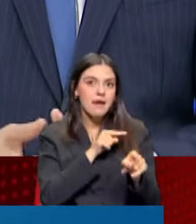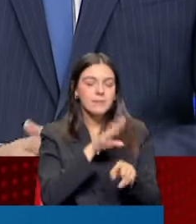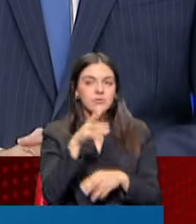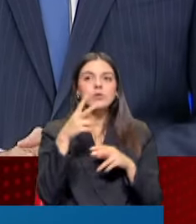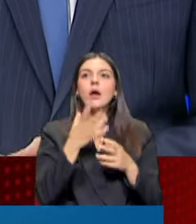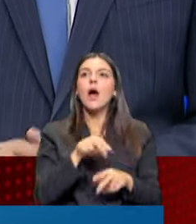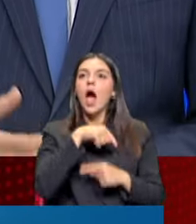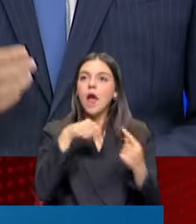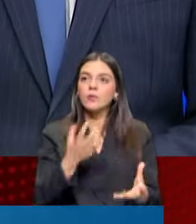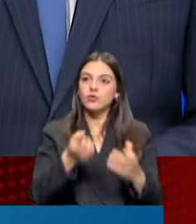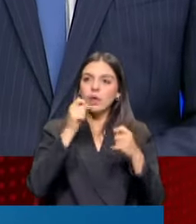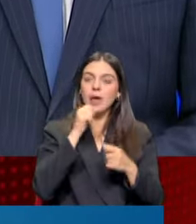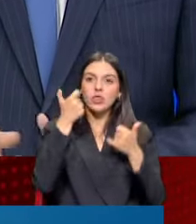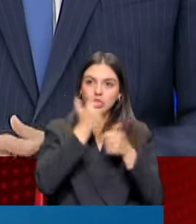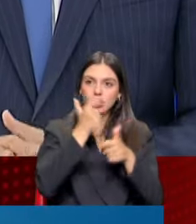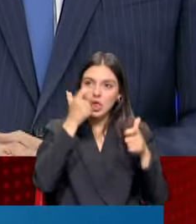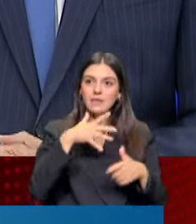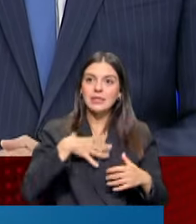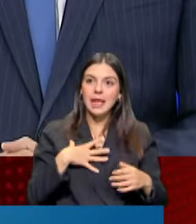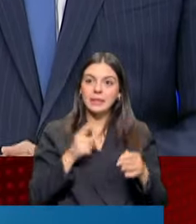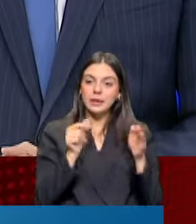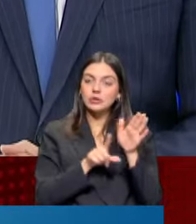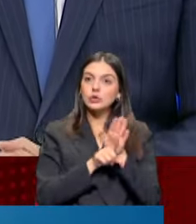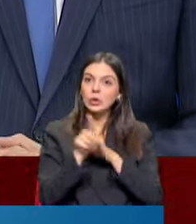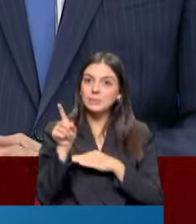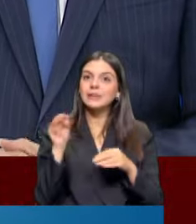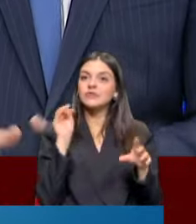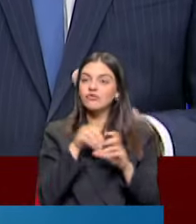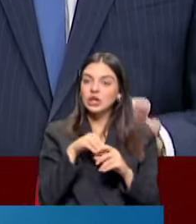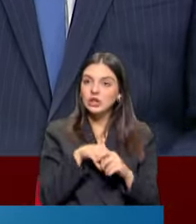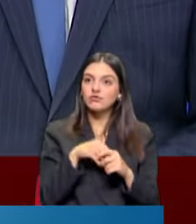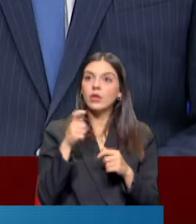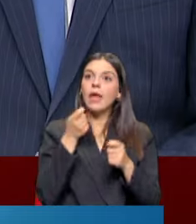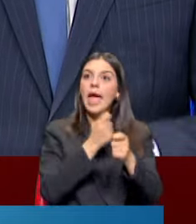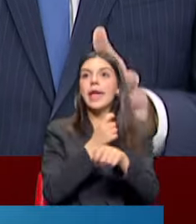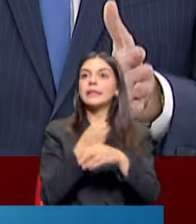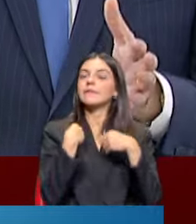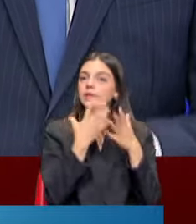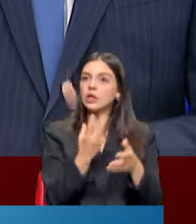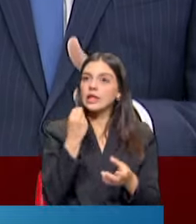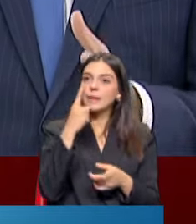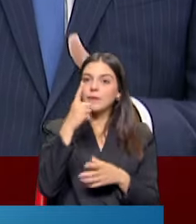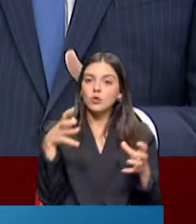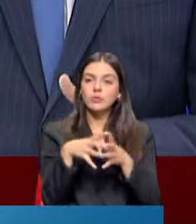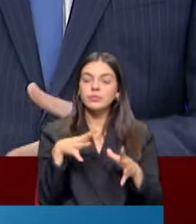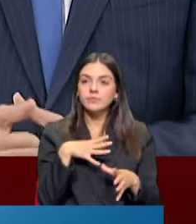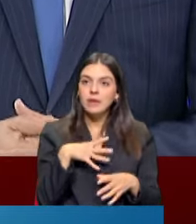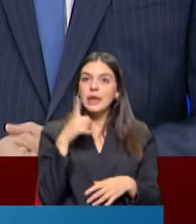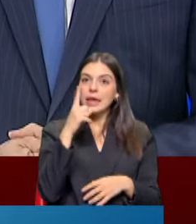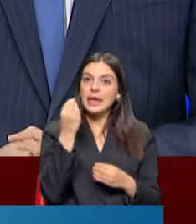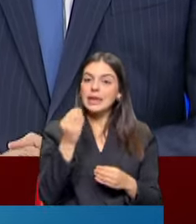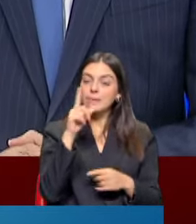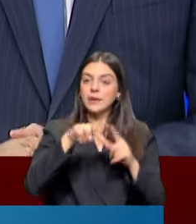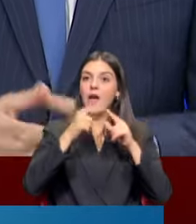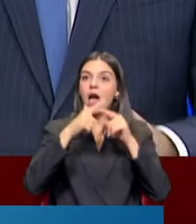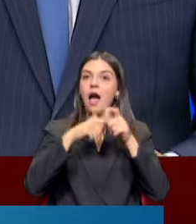kurtarma ekiplerimizin kendini geliştirmesi için bütün eğitim süreçlerini yönetiyoruz. İyi bir ekibimiz var. İyi bir arama afet koordinasyon